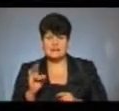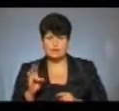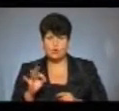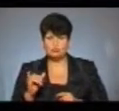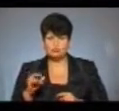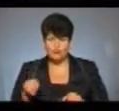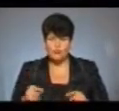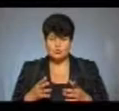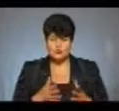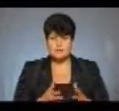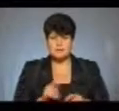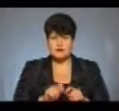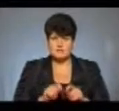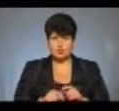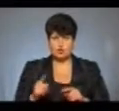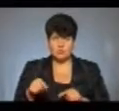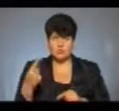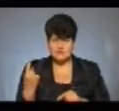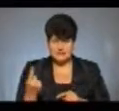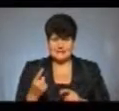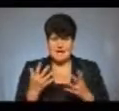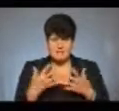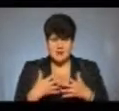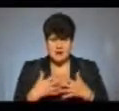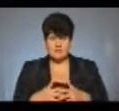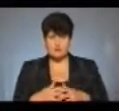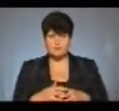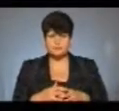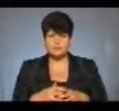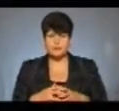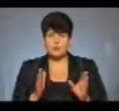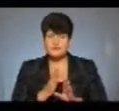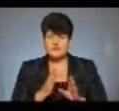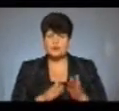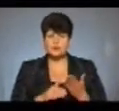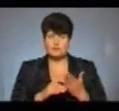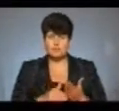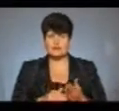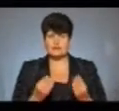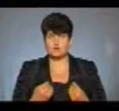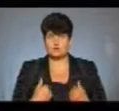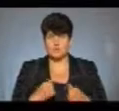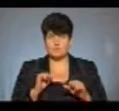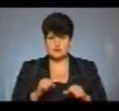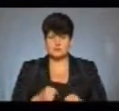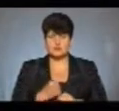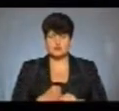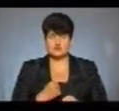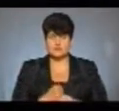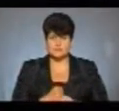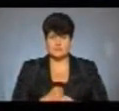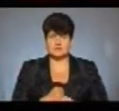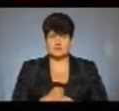роблю перевірку номер 1, перевірку апаратів на стисненому повітрі, які допомагають, які дають нам можливість працювати непридатно для